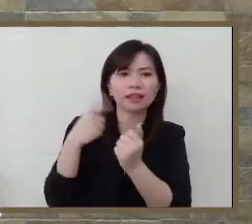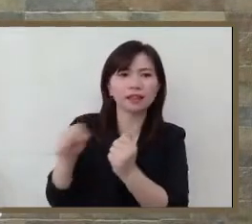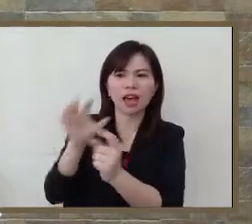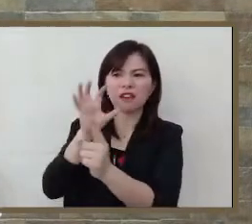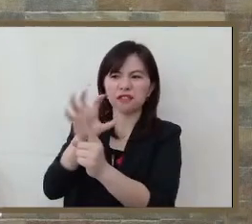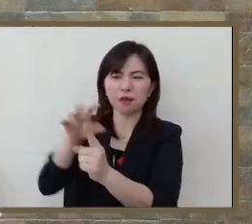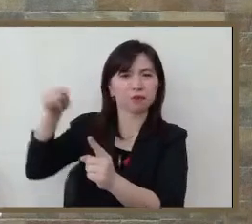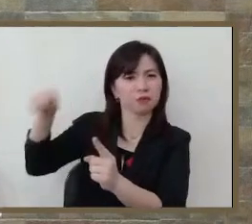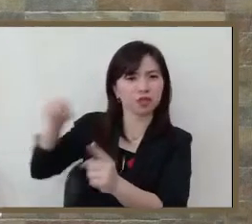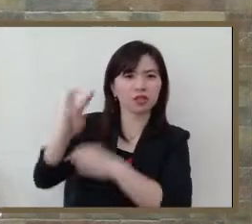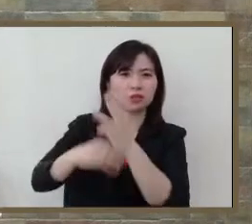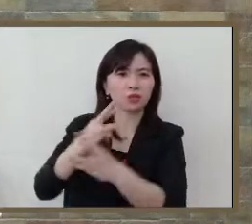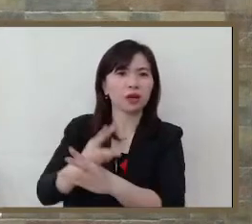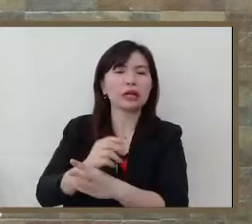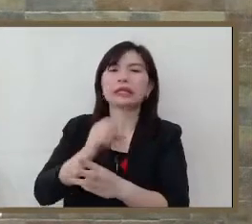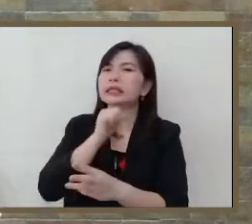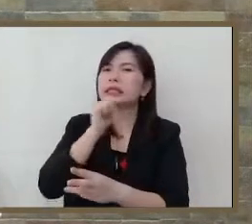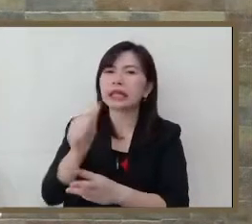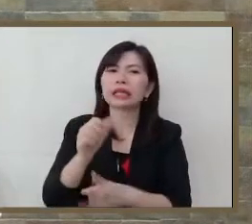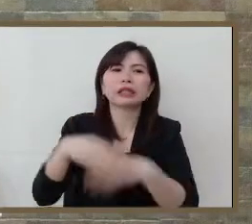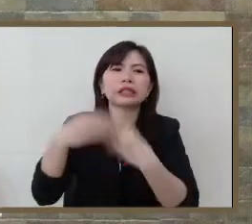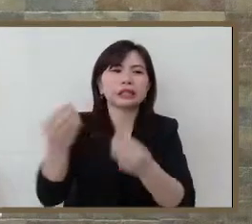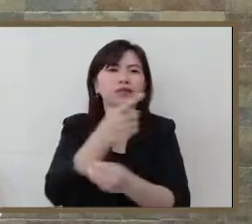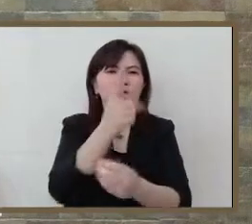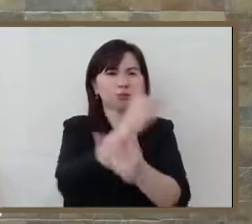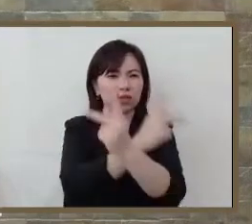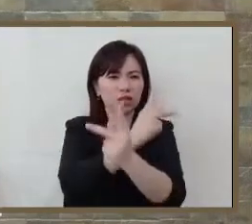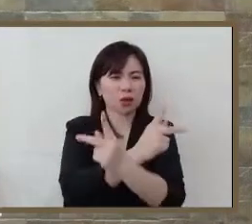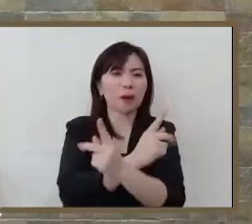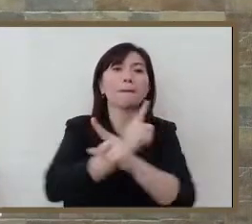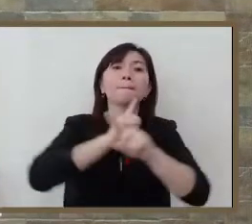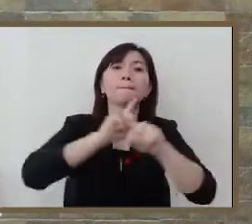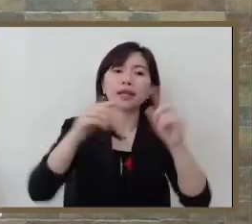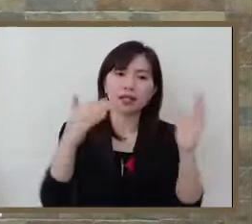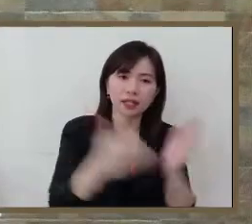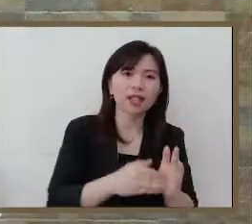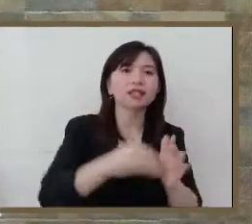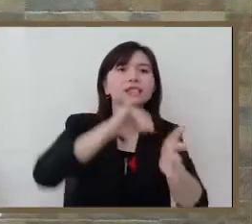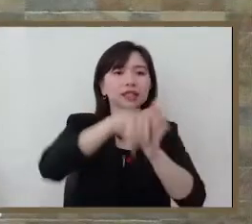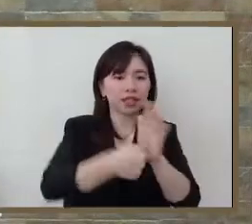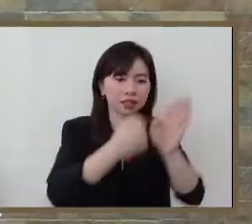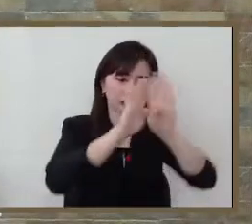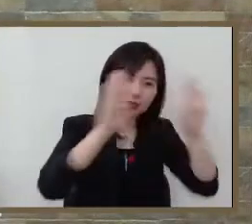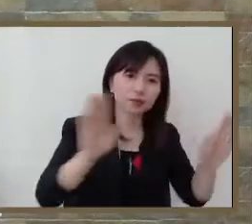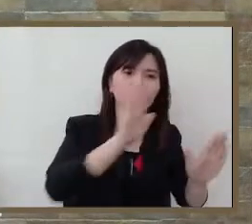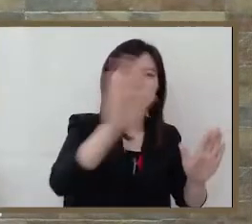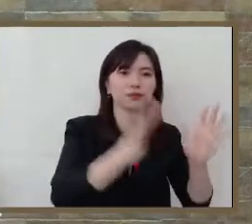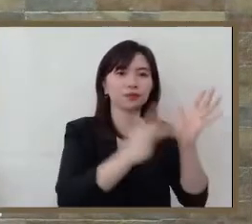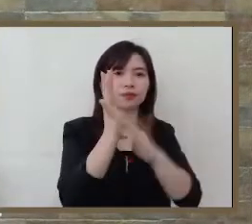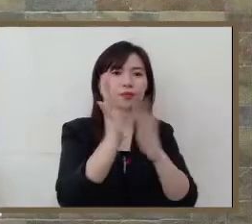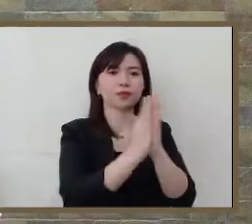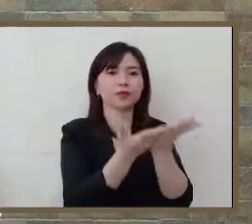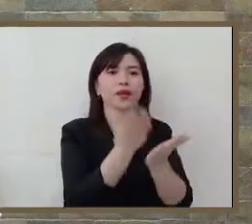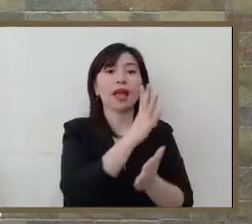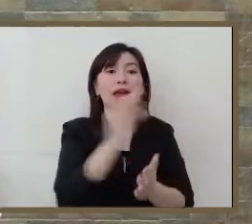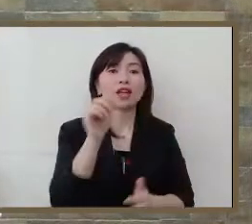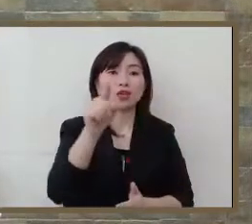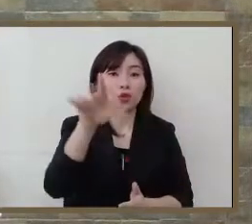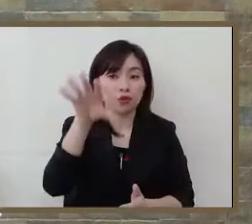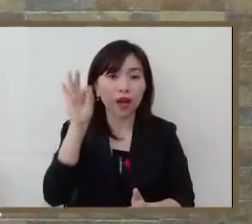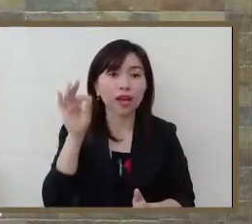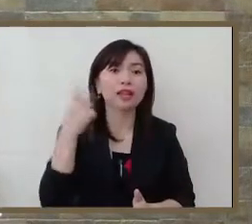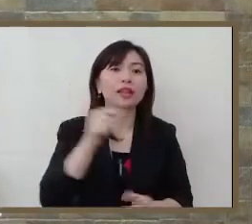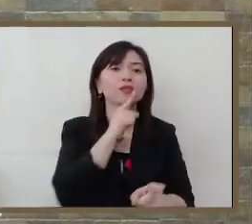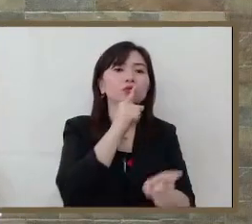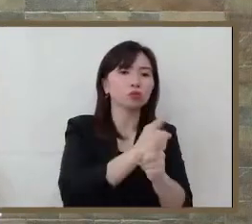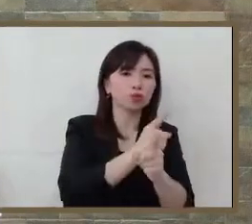ng proteksyon. Pero yung proteksyon na hinahanap mo, buksan mo lang yung armory mo, makikita mo yan. You